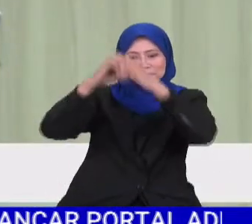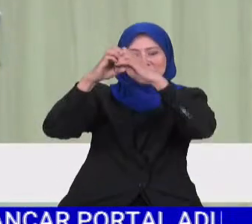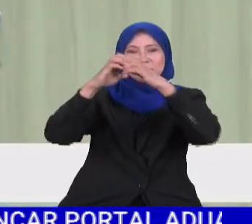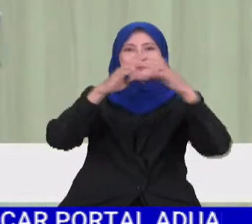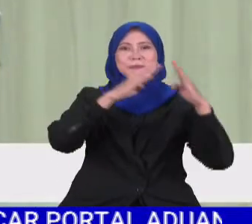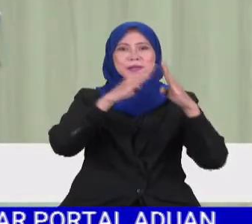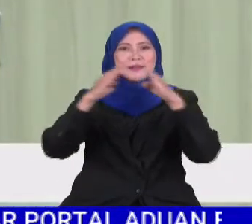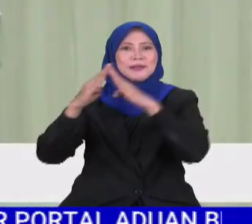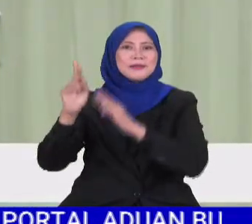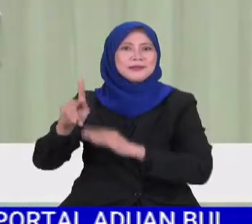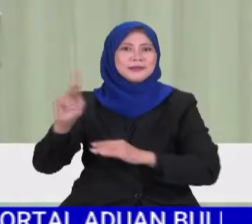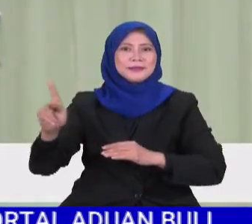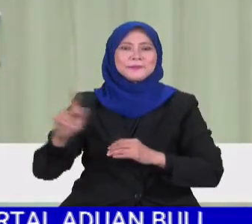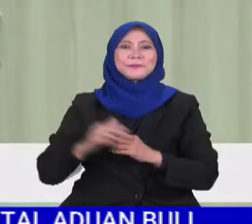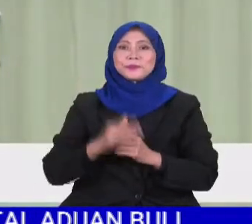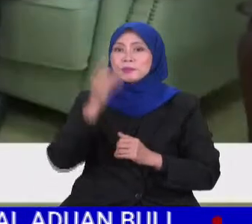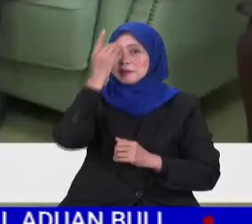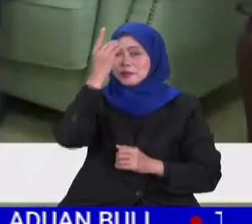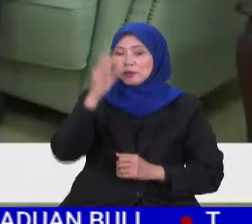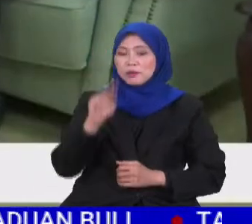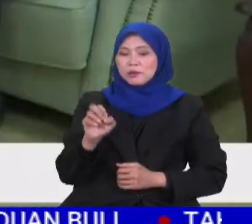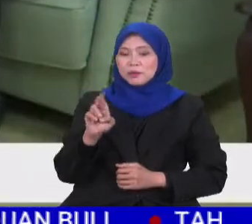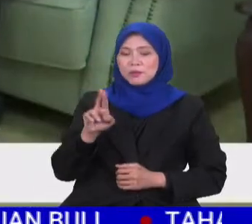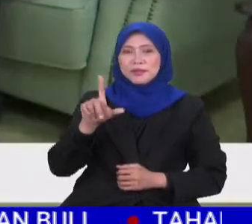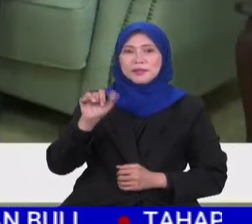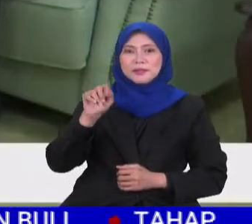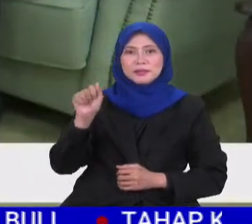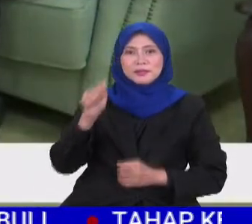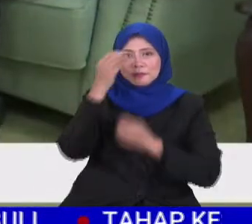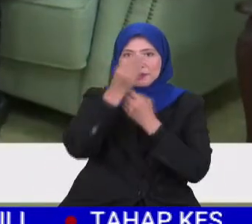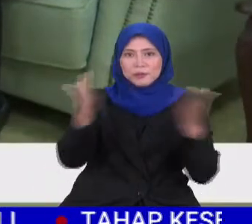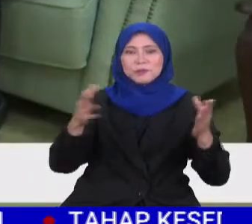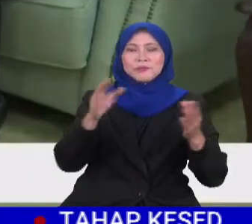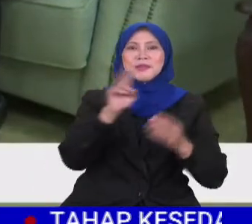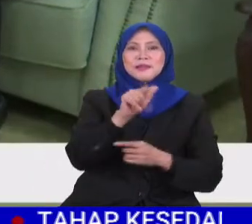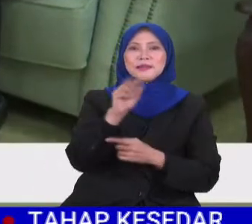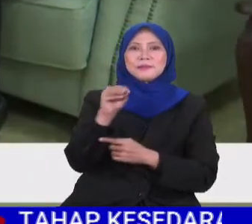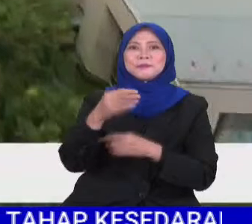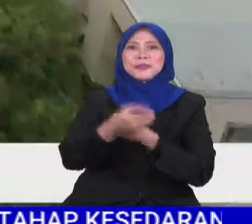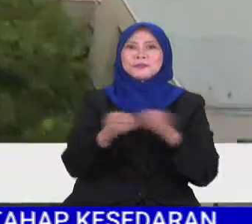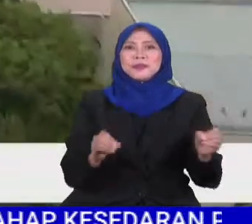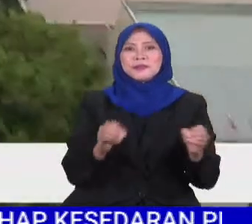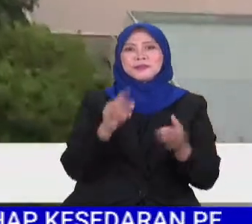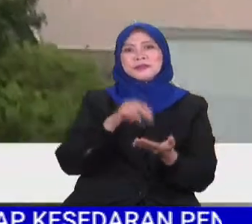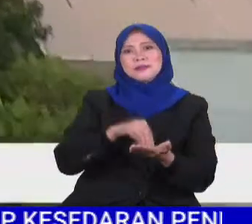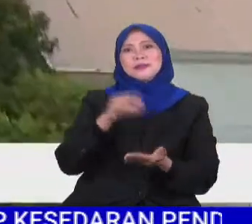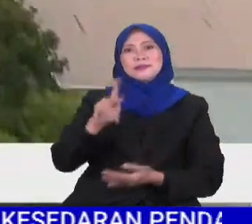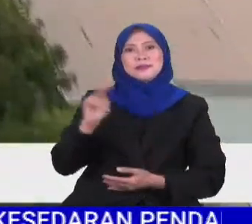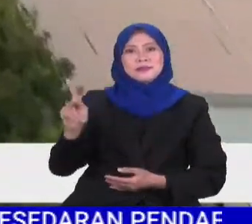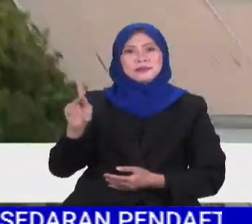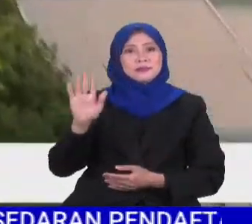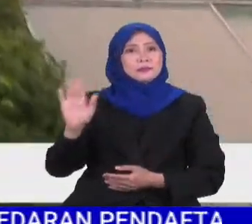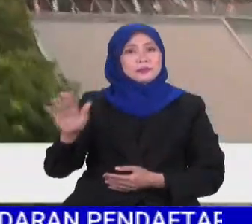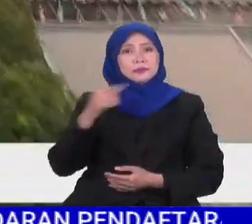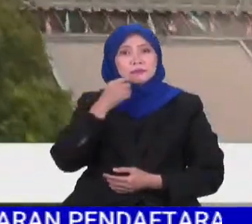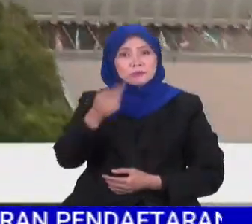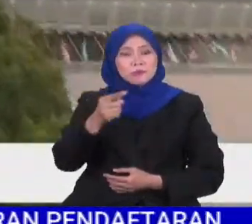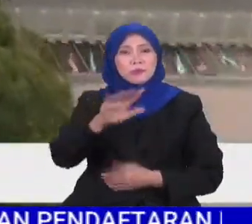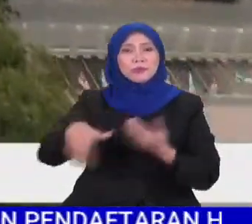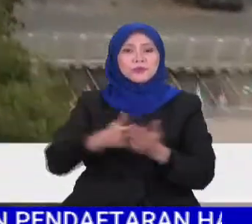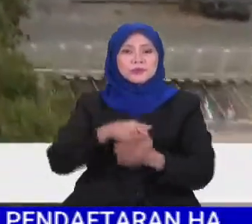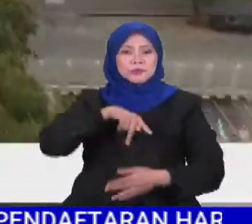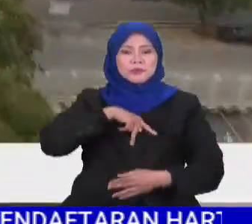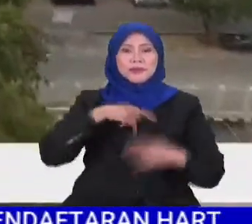Kinabalu Datuk norliza memberitahu RTM demikian di pejabatnya di Kota Kinabalu Dalam pada itu beliau menyeru pemilik